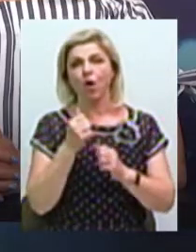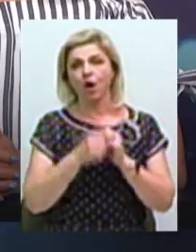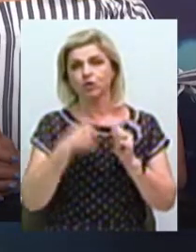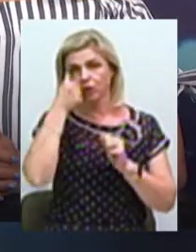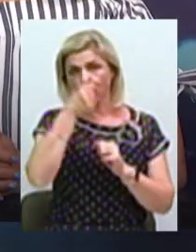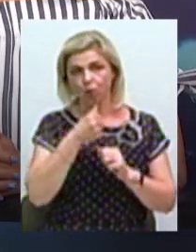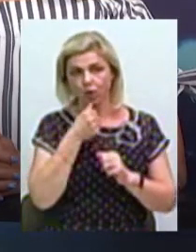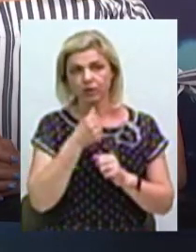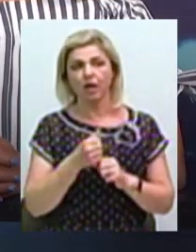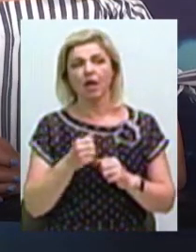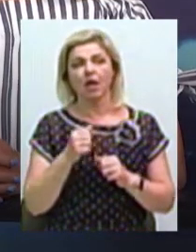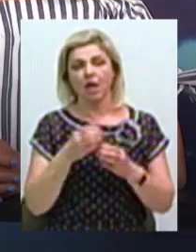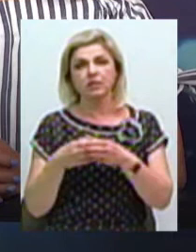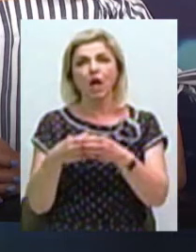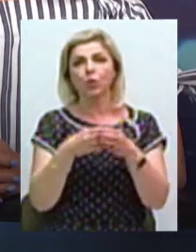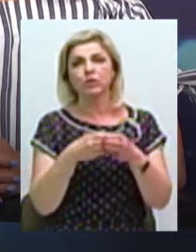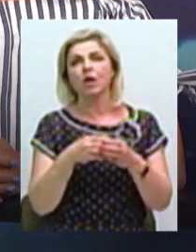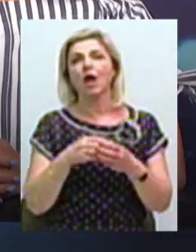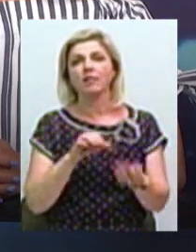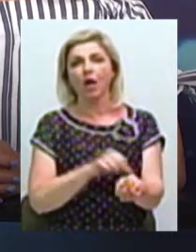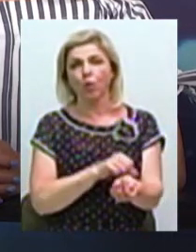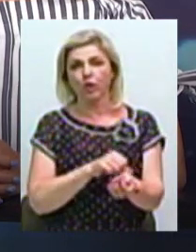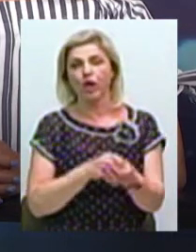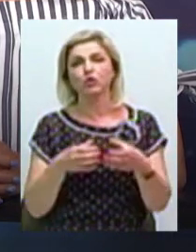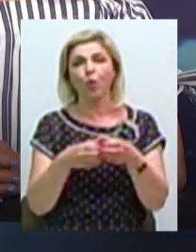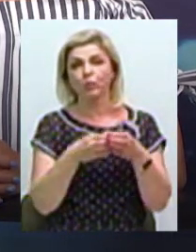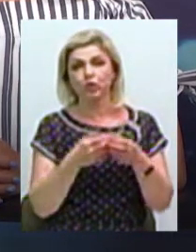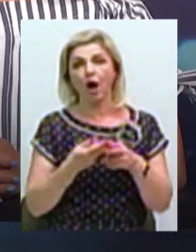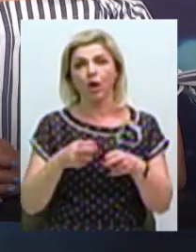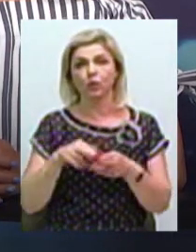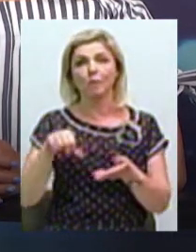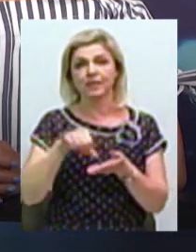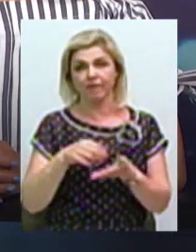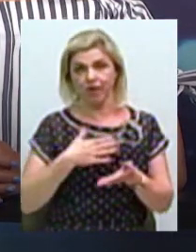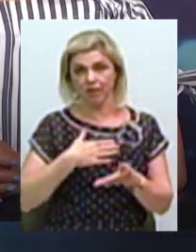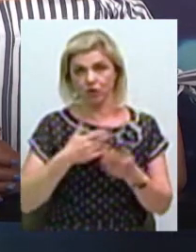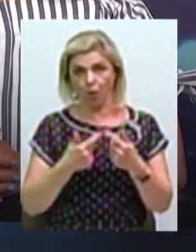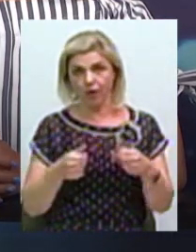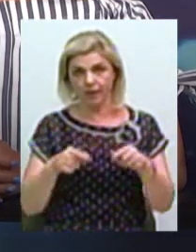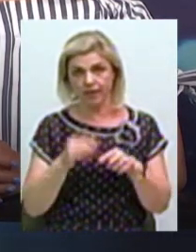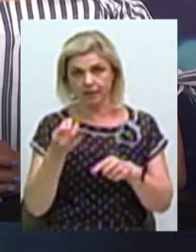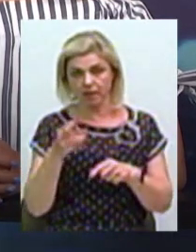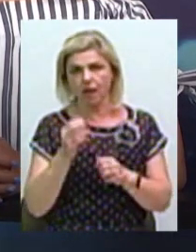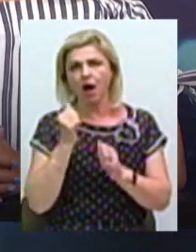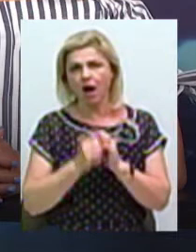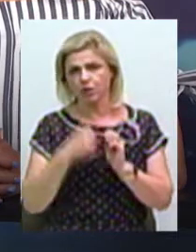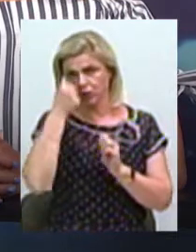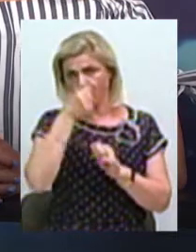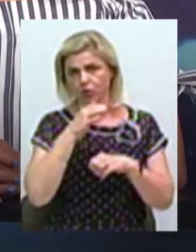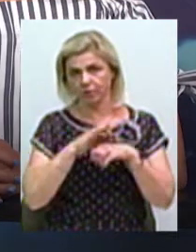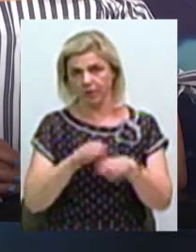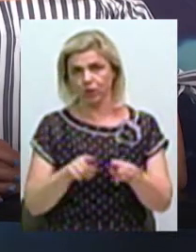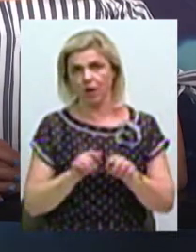Союз антинаркотических сообществ, да, который представляет наша организация. Мы ежегодно проводим данную акцию в Корабельном